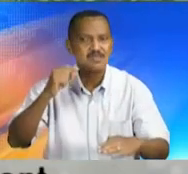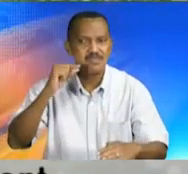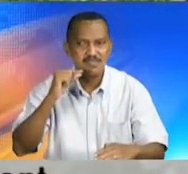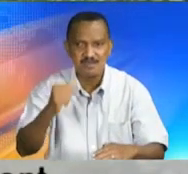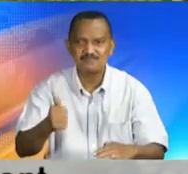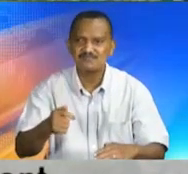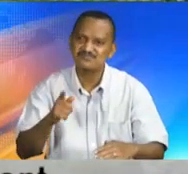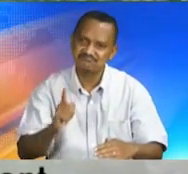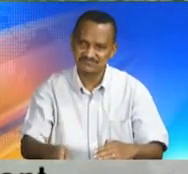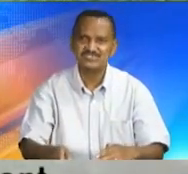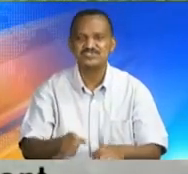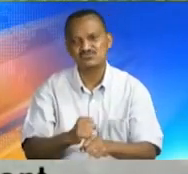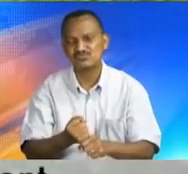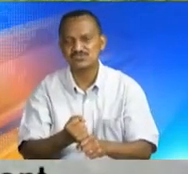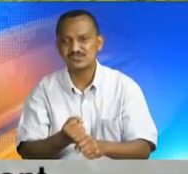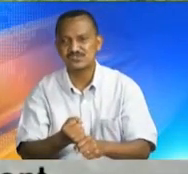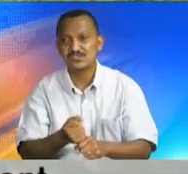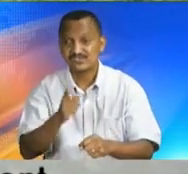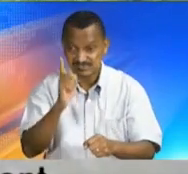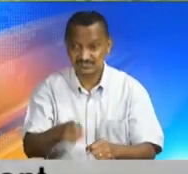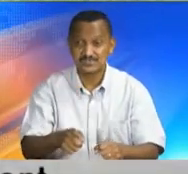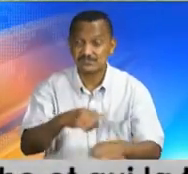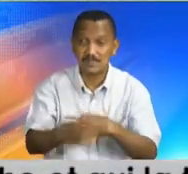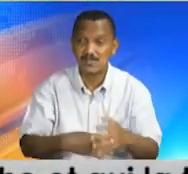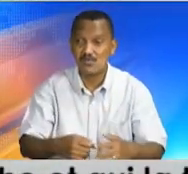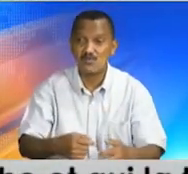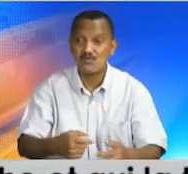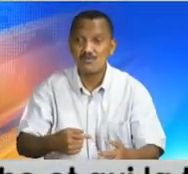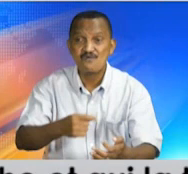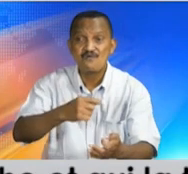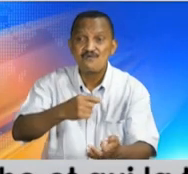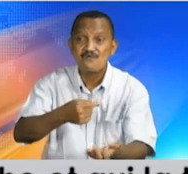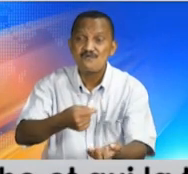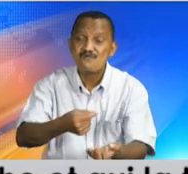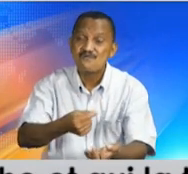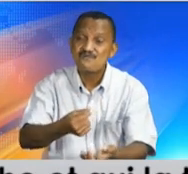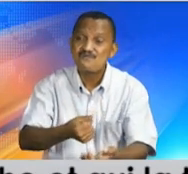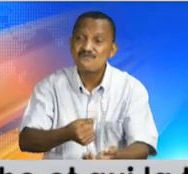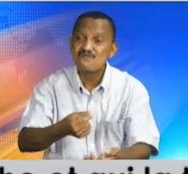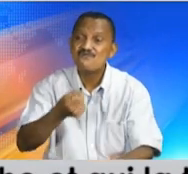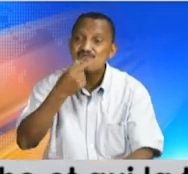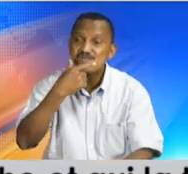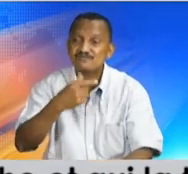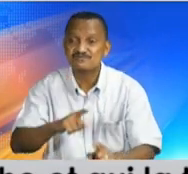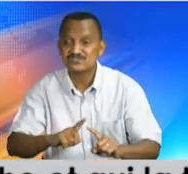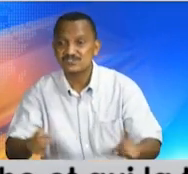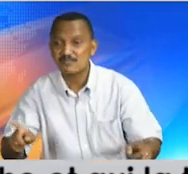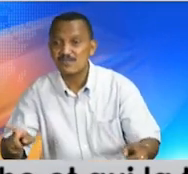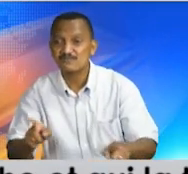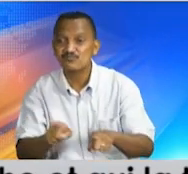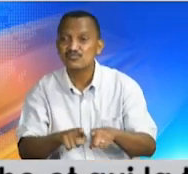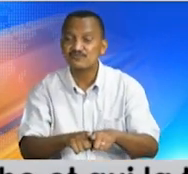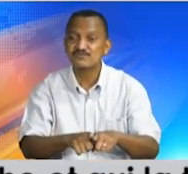Misy mivaro ahy, io moa zany tsy afaka tsony io fa tsy maintsy mampiasa fanafody. Io moa ohatra ny parazita kely izay